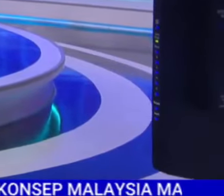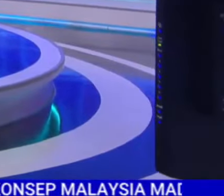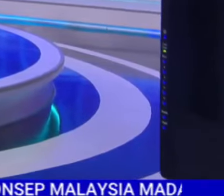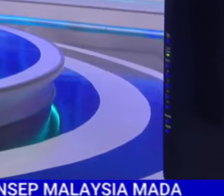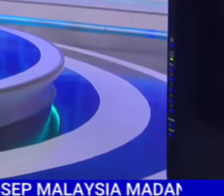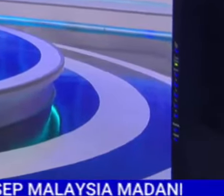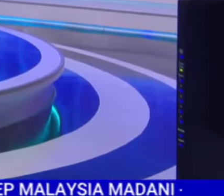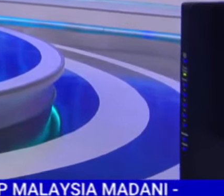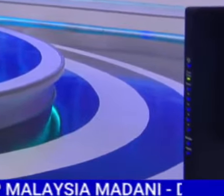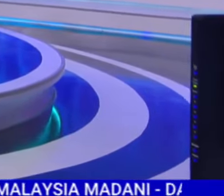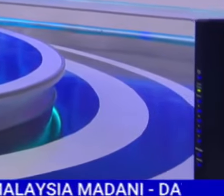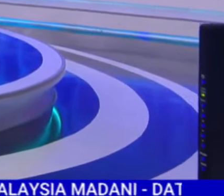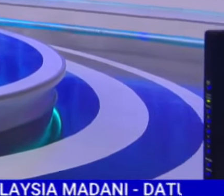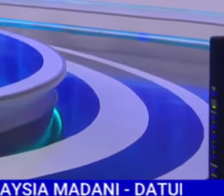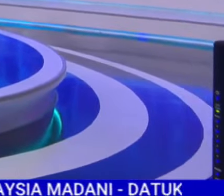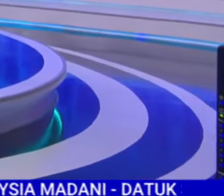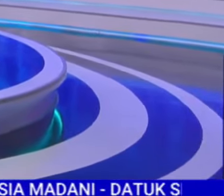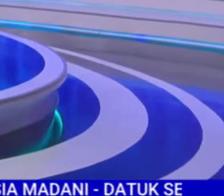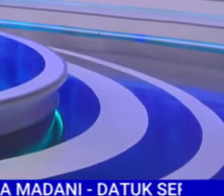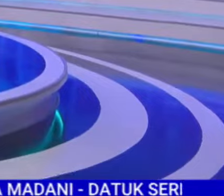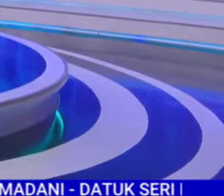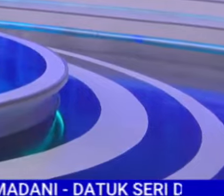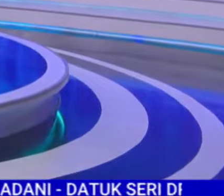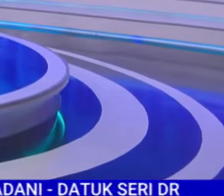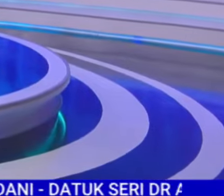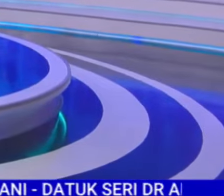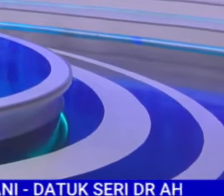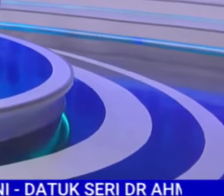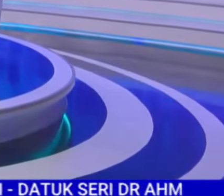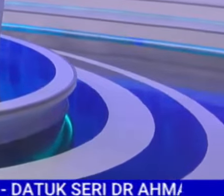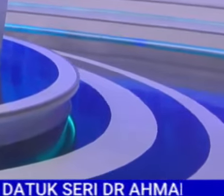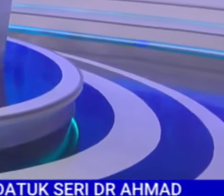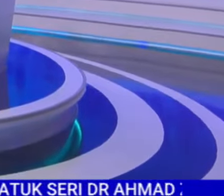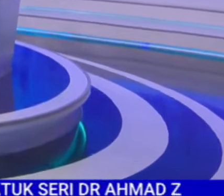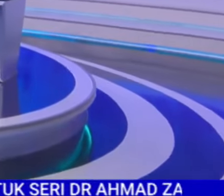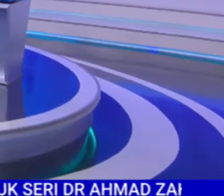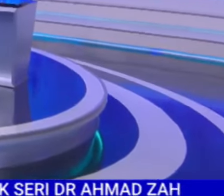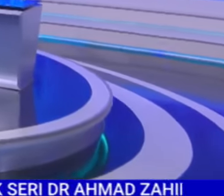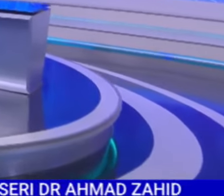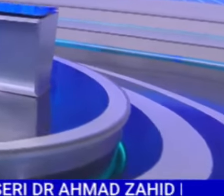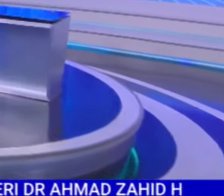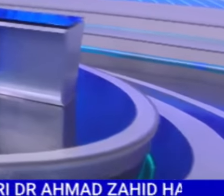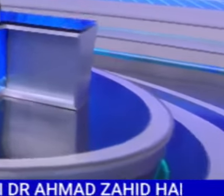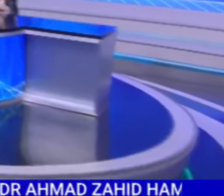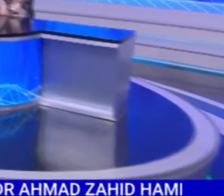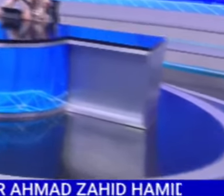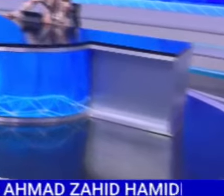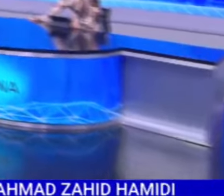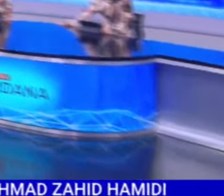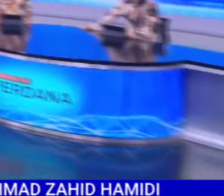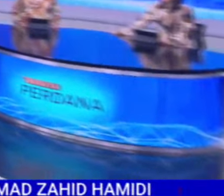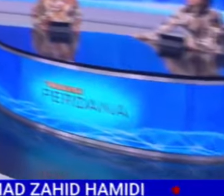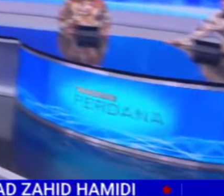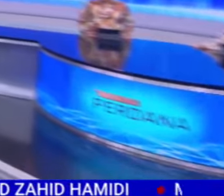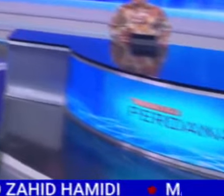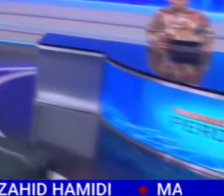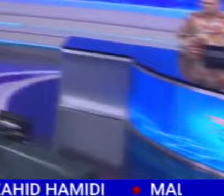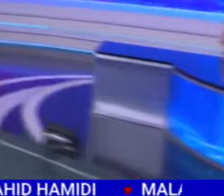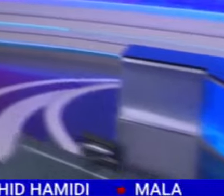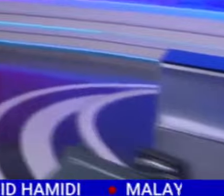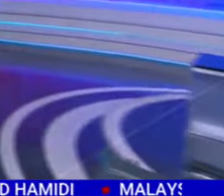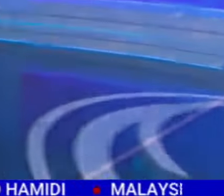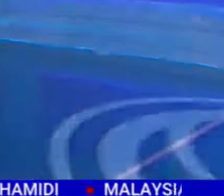Semalam untuk skuad hoki kebangsaan kita. Ada perincian menarik bersama dengan rakan penyampai Azamuddin Hussein dalam edisi sukan. Silakan.